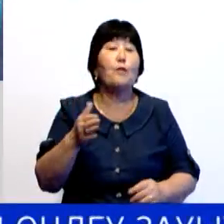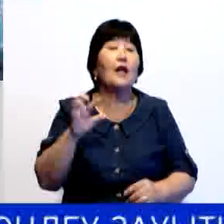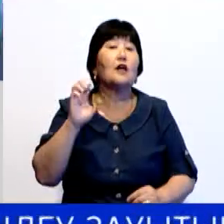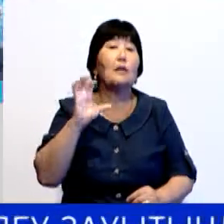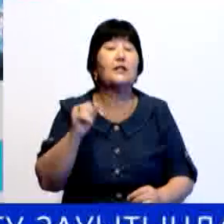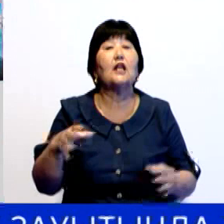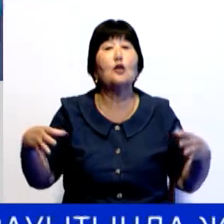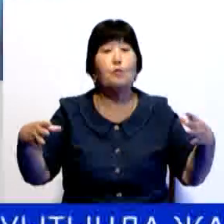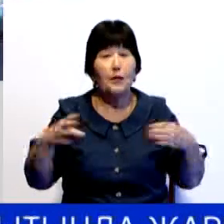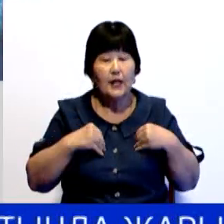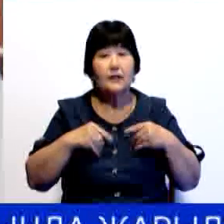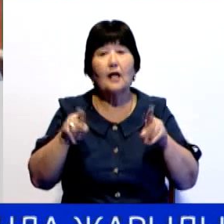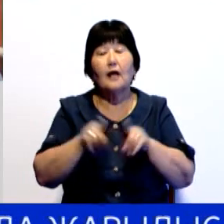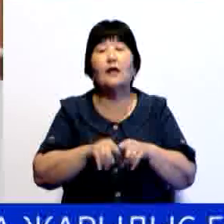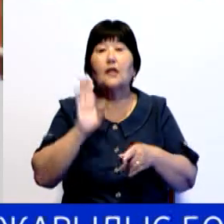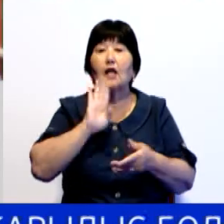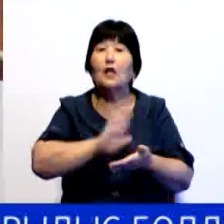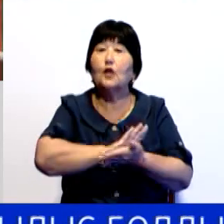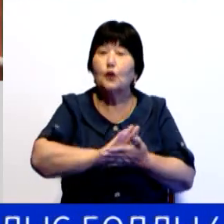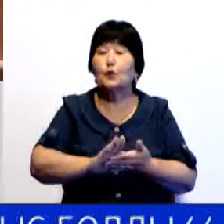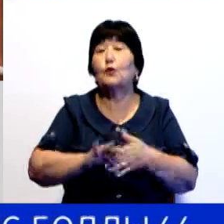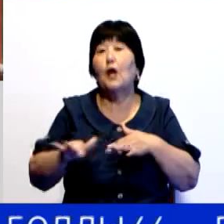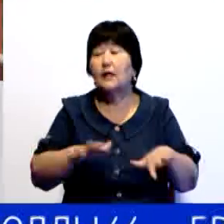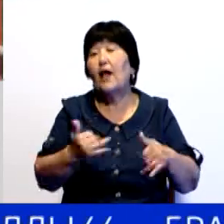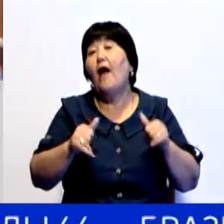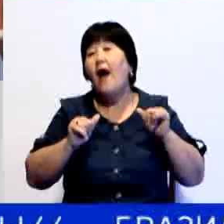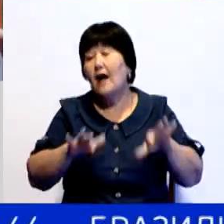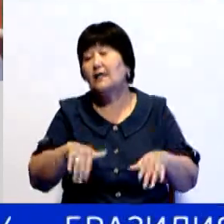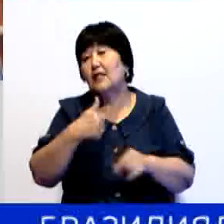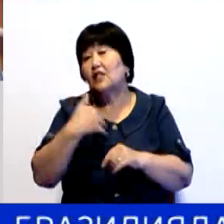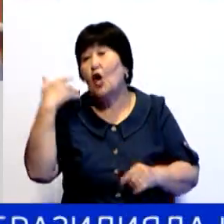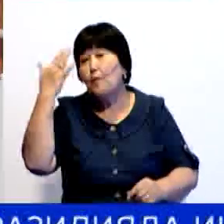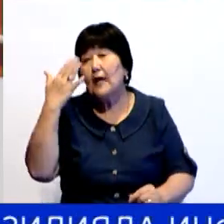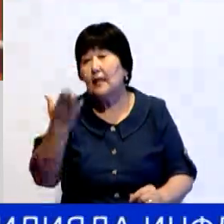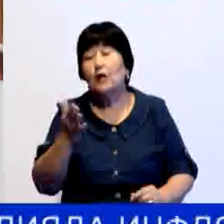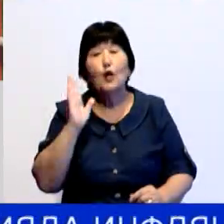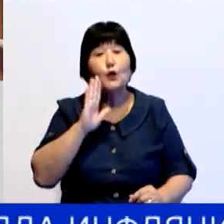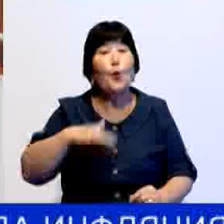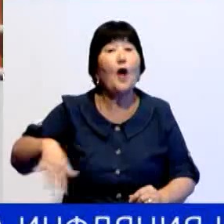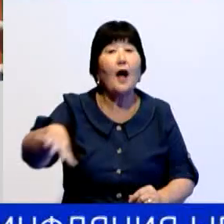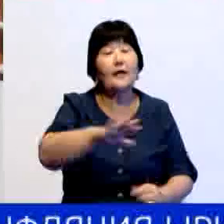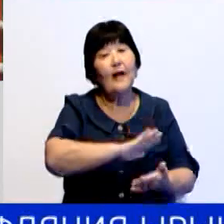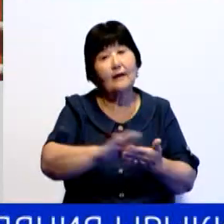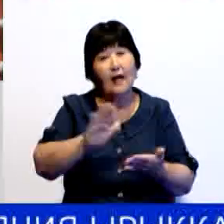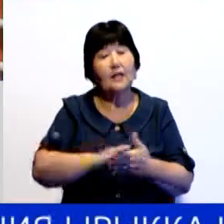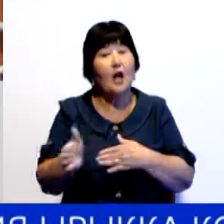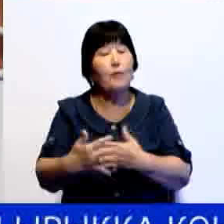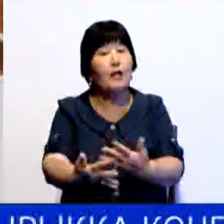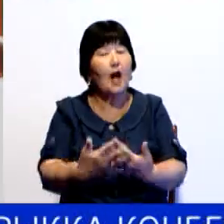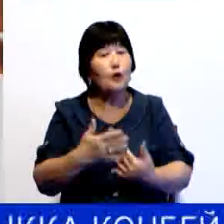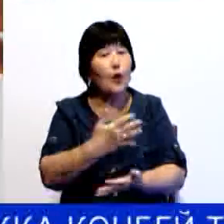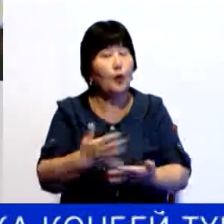бірлесіп таза су айдындары табиғат қорғау акциясы жүргізілді. Бұл акцияның негізгі мақсаты су айдындарының тазалығы, балық аулау